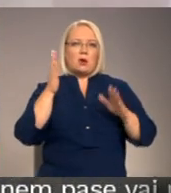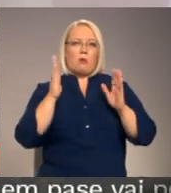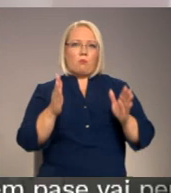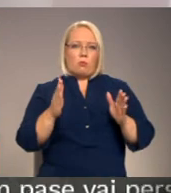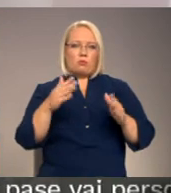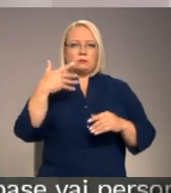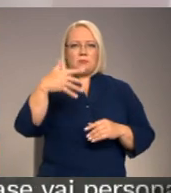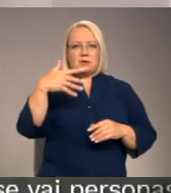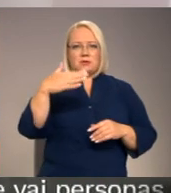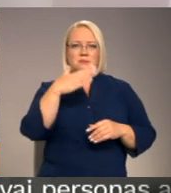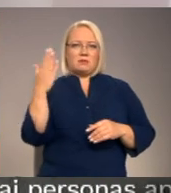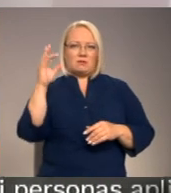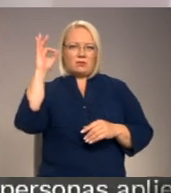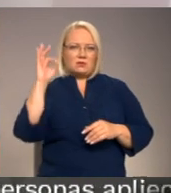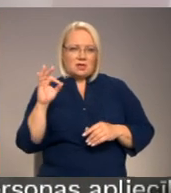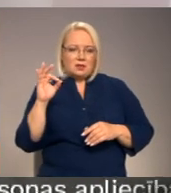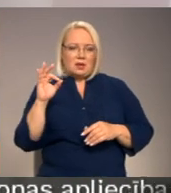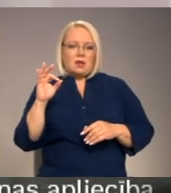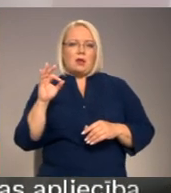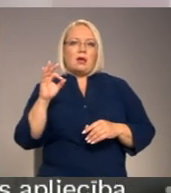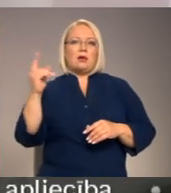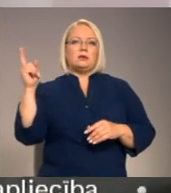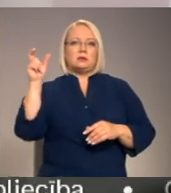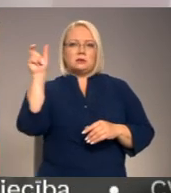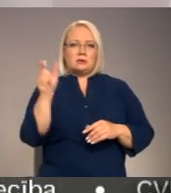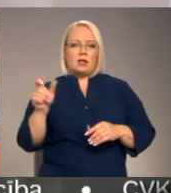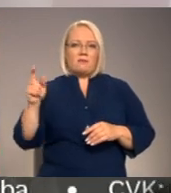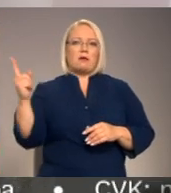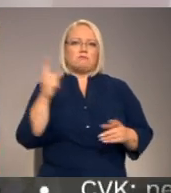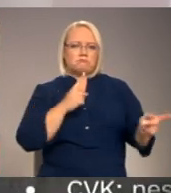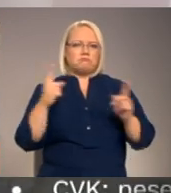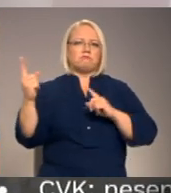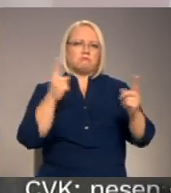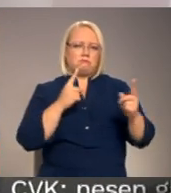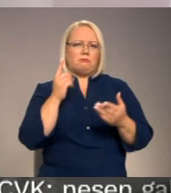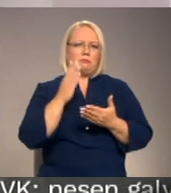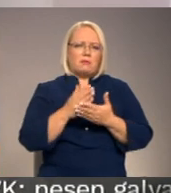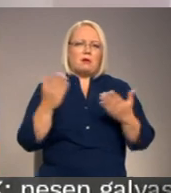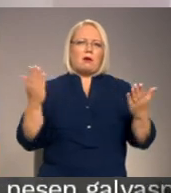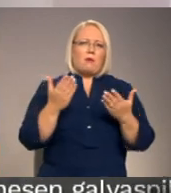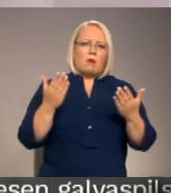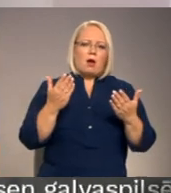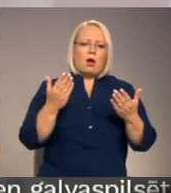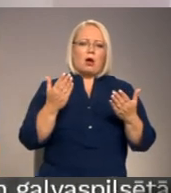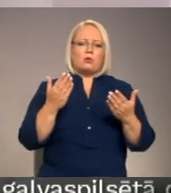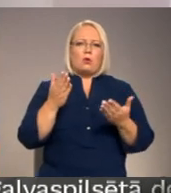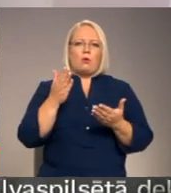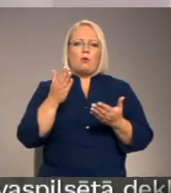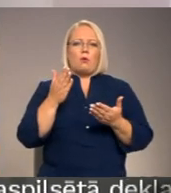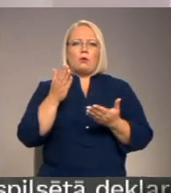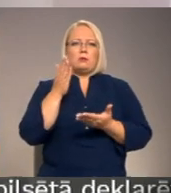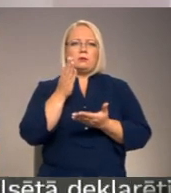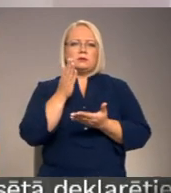pa 50%. Nu, nāk cilvēki regulāri tā, nu, ar kaut kādu starpību,